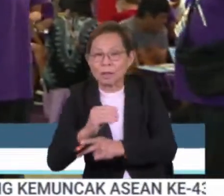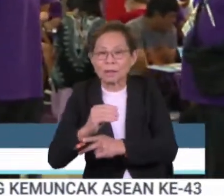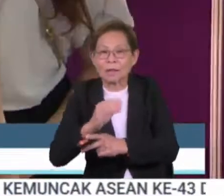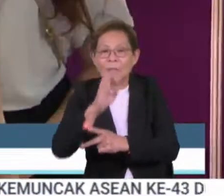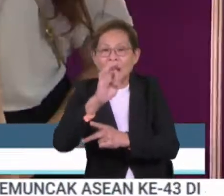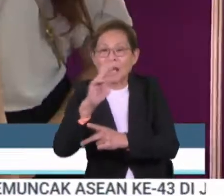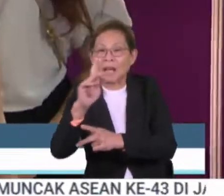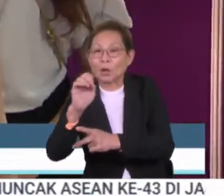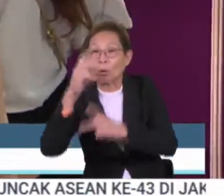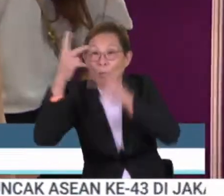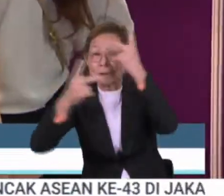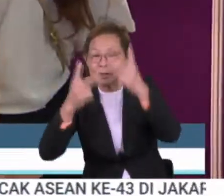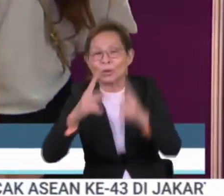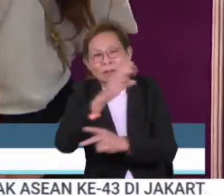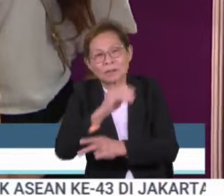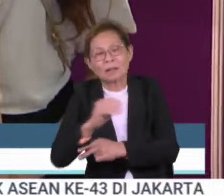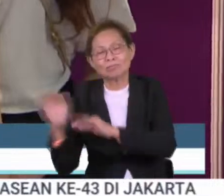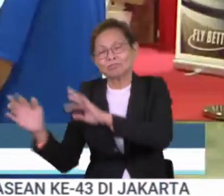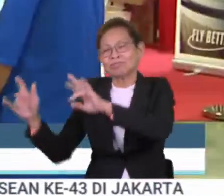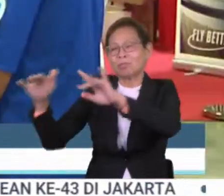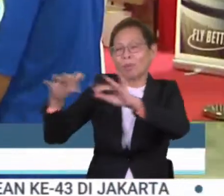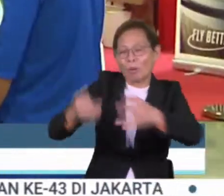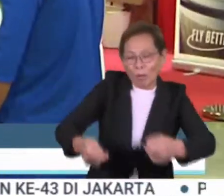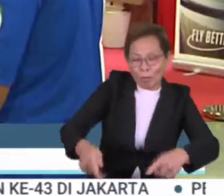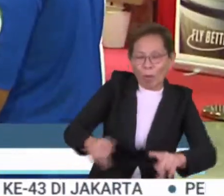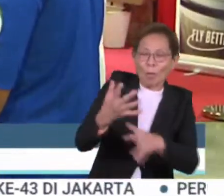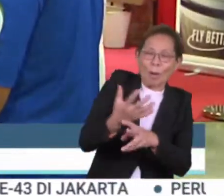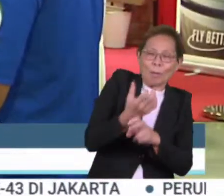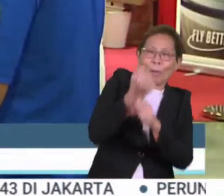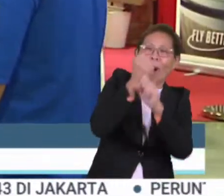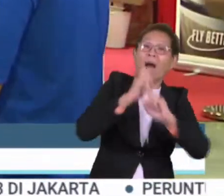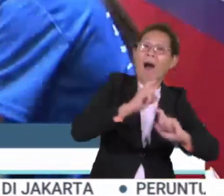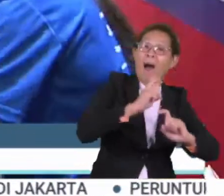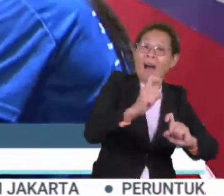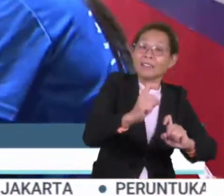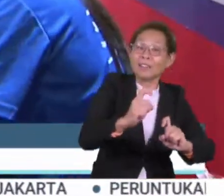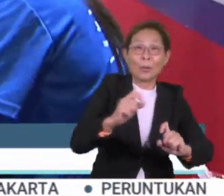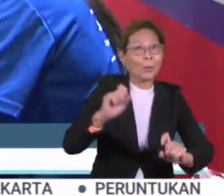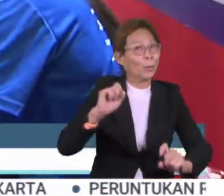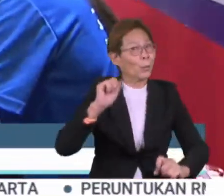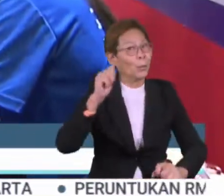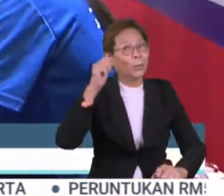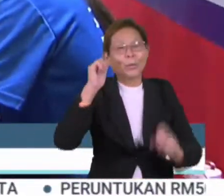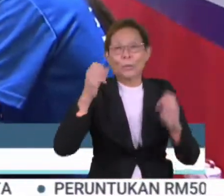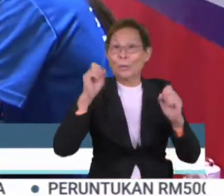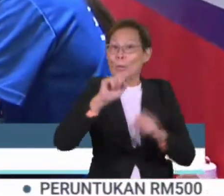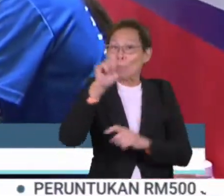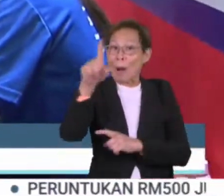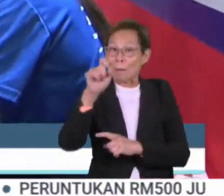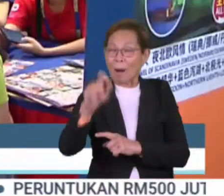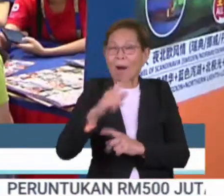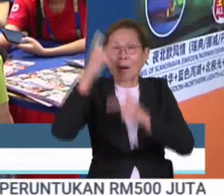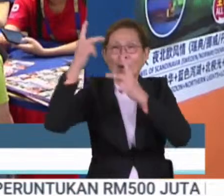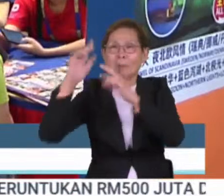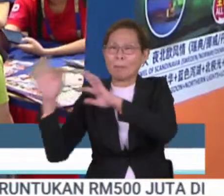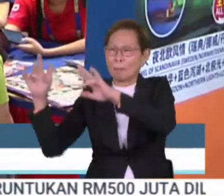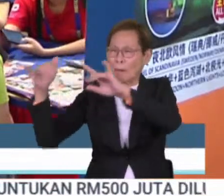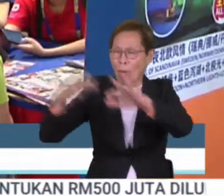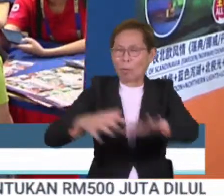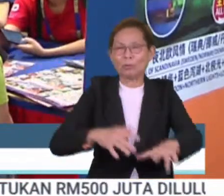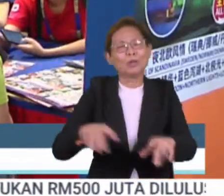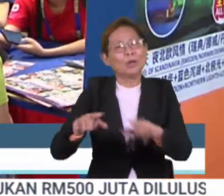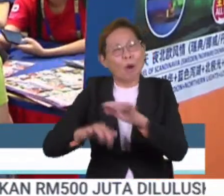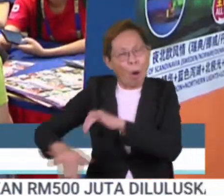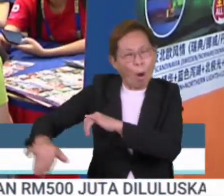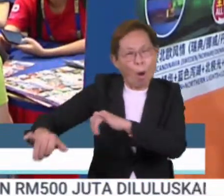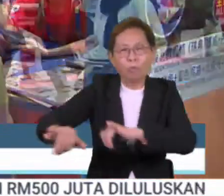ekor pelancongan selain pengunjung berpeluang memenangi hadiah lumayan. Rata-rata pengunjung senada